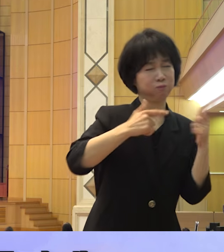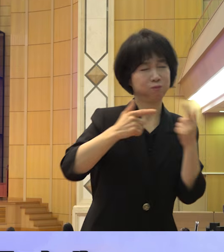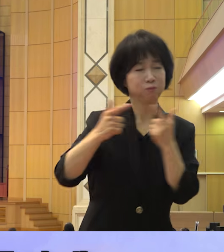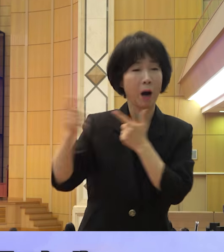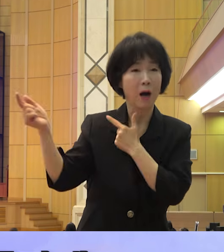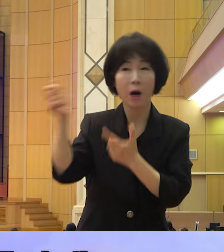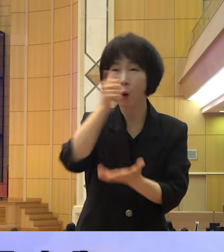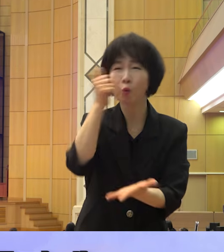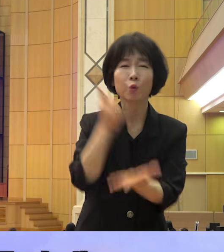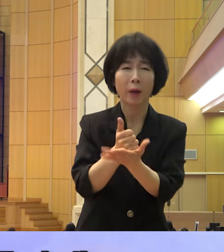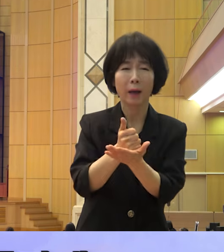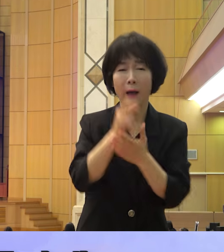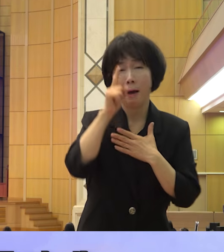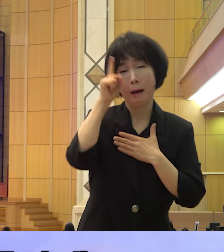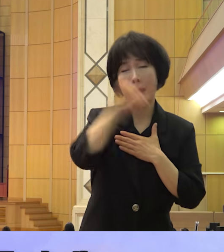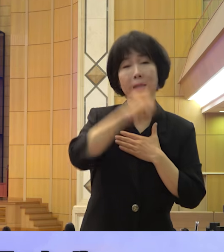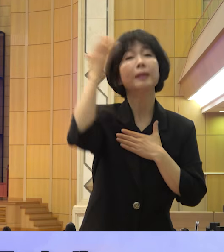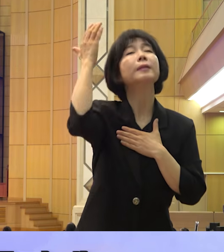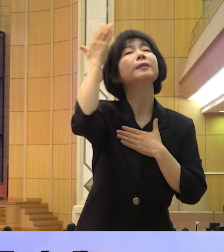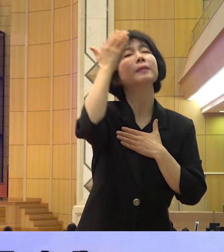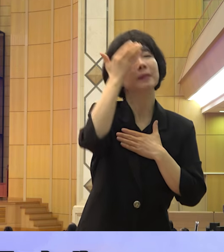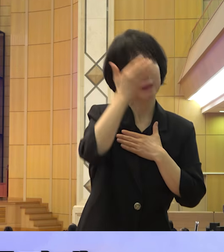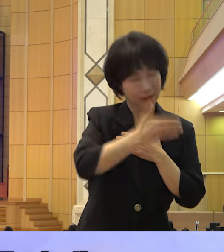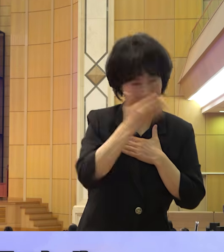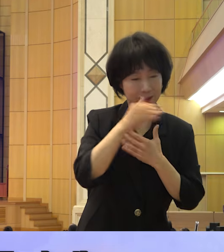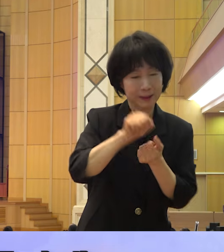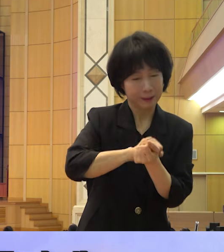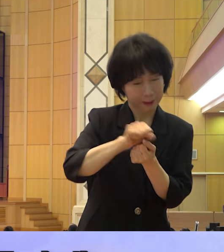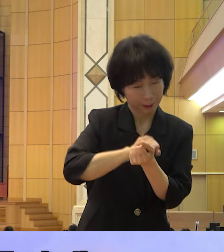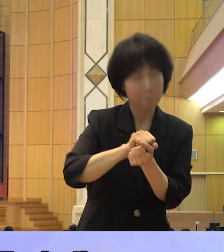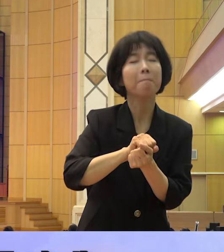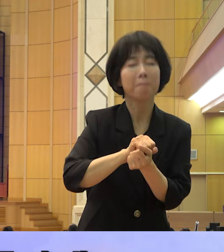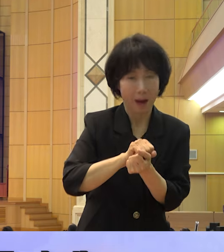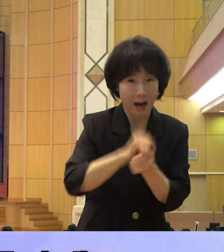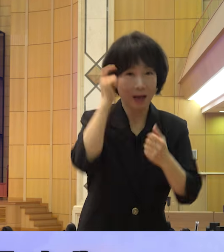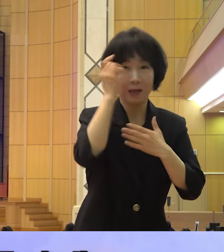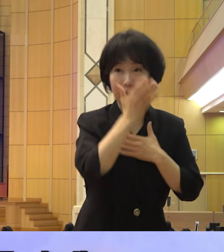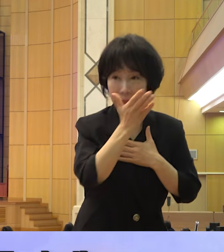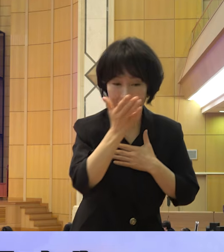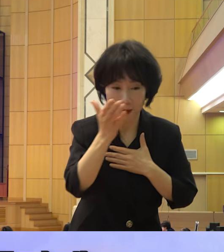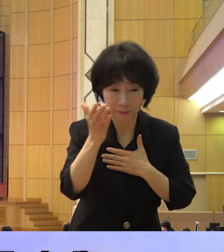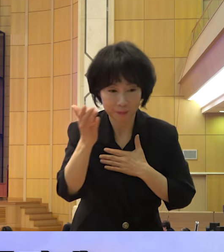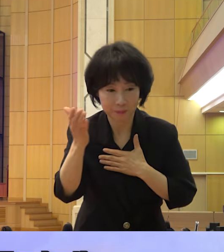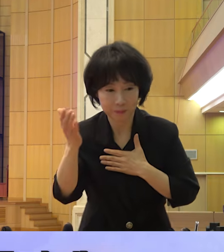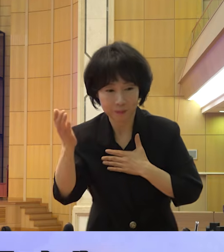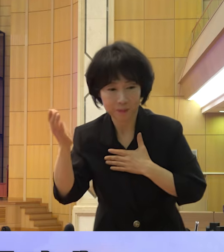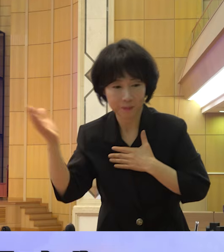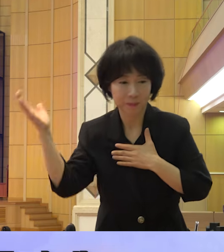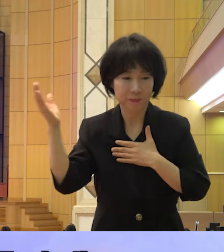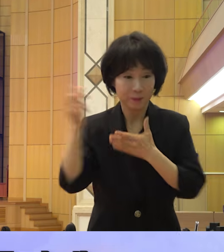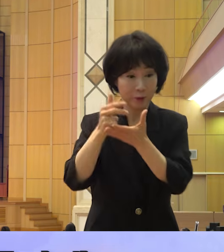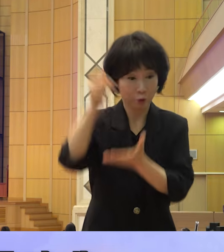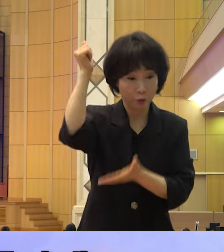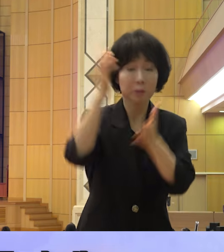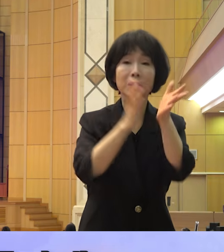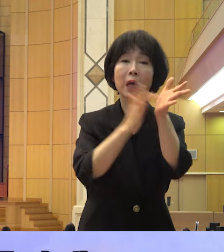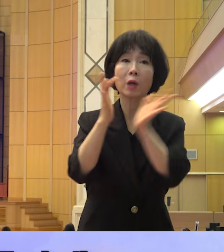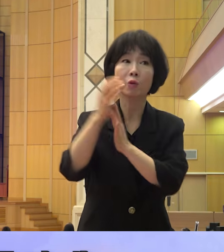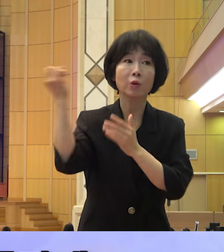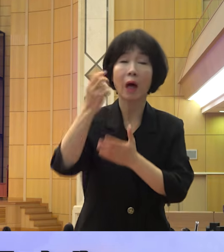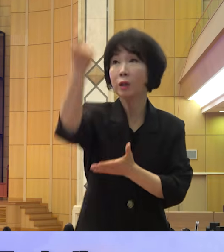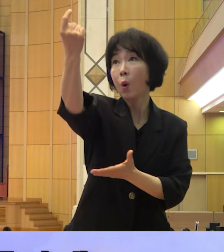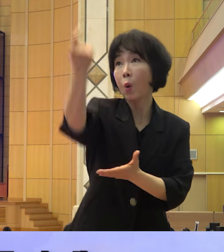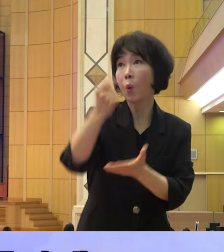마음속에 여러 가지 죄악이 깨끗이 씻기어 있는가. 주님